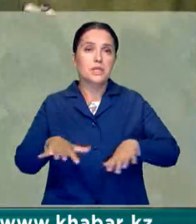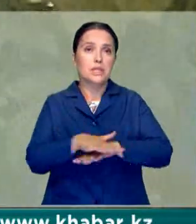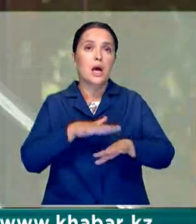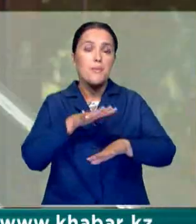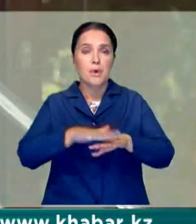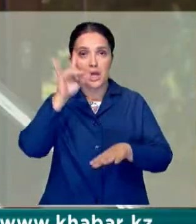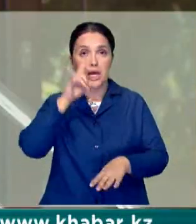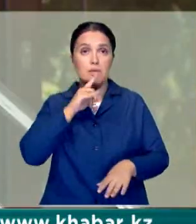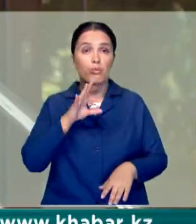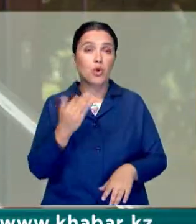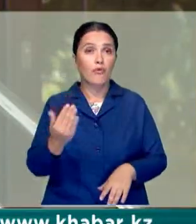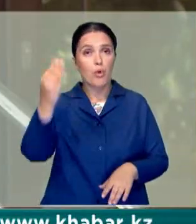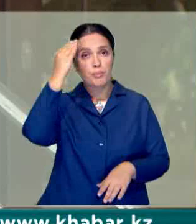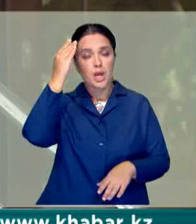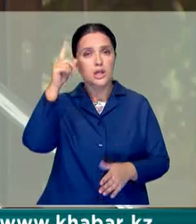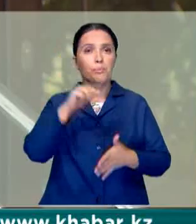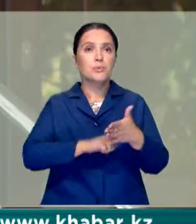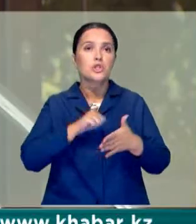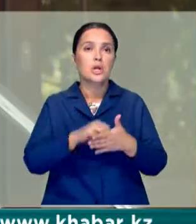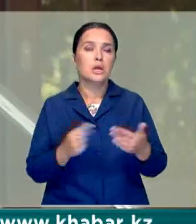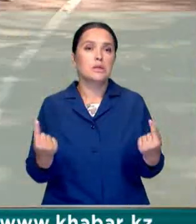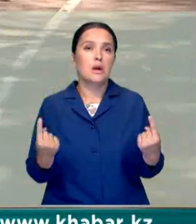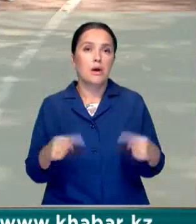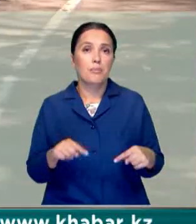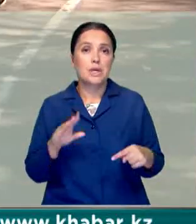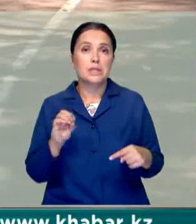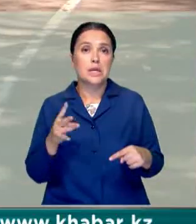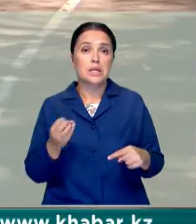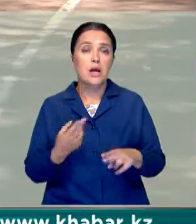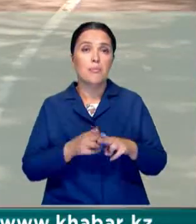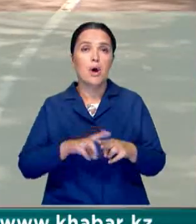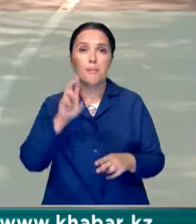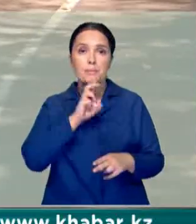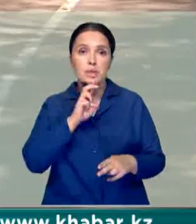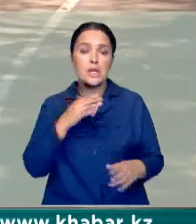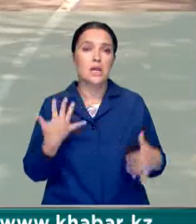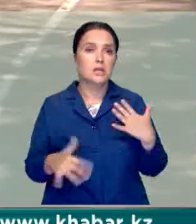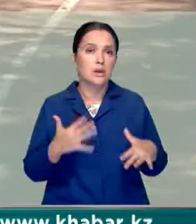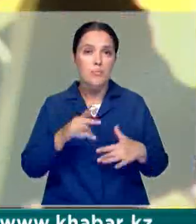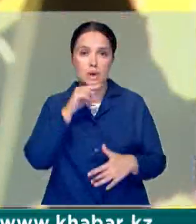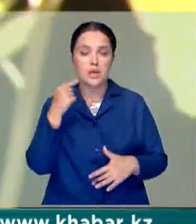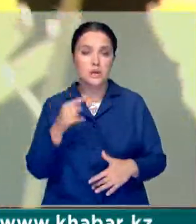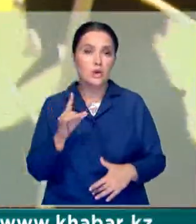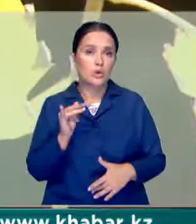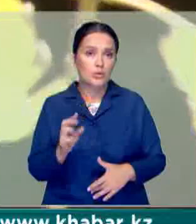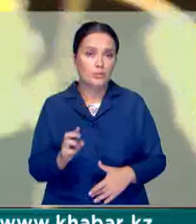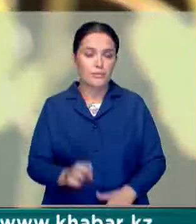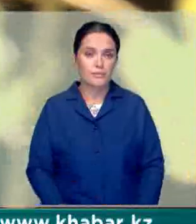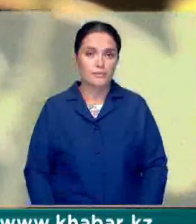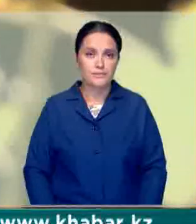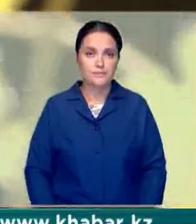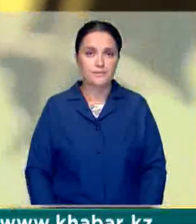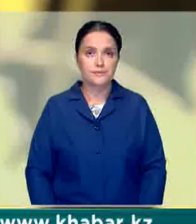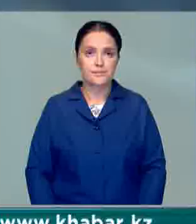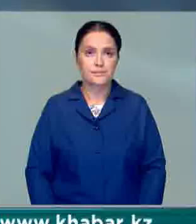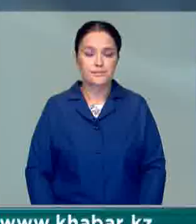курса доллара повлияли внешние факторы – снижение мировых цен на нефть и ослабление российского рубля.